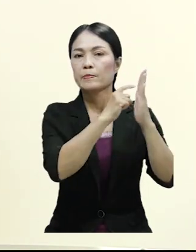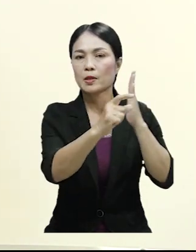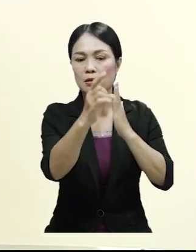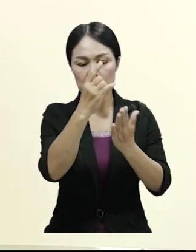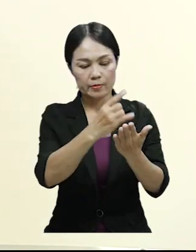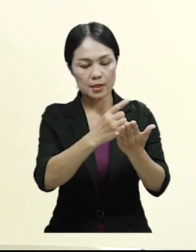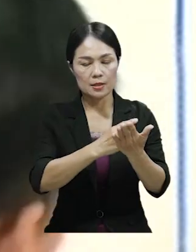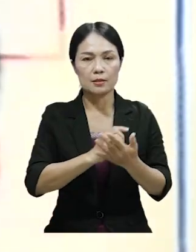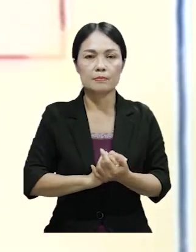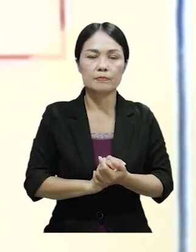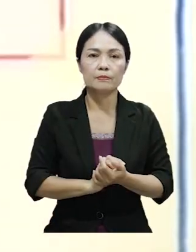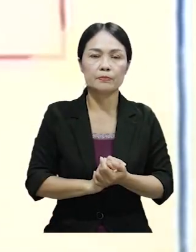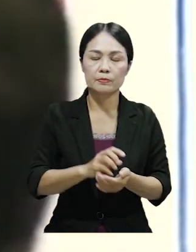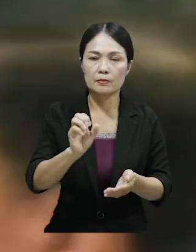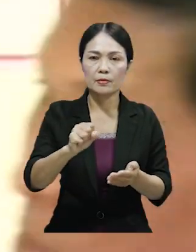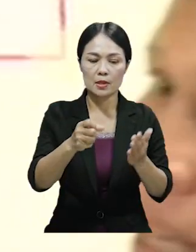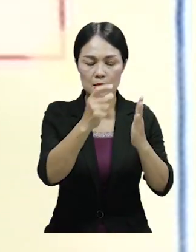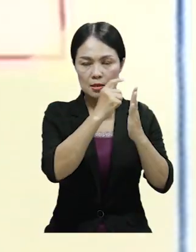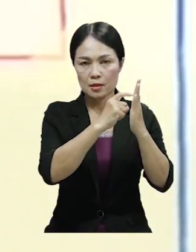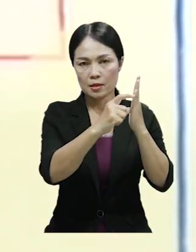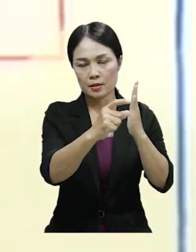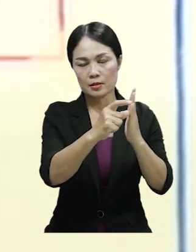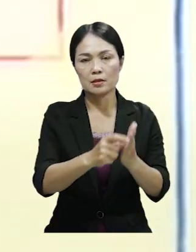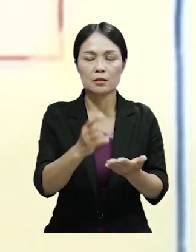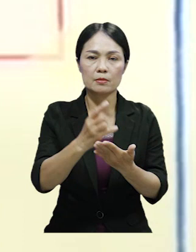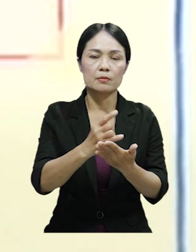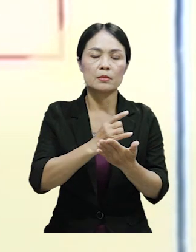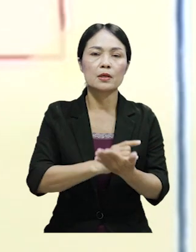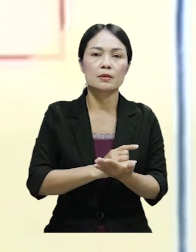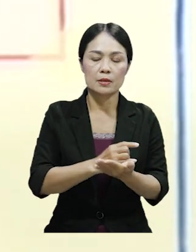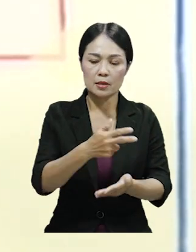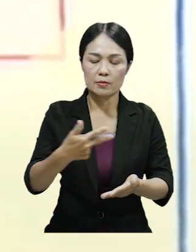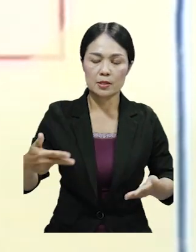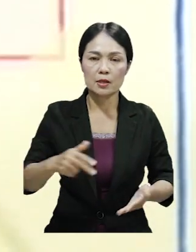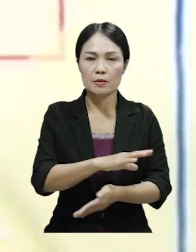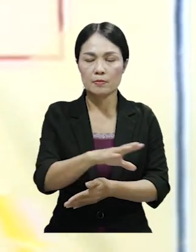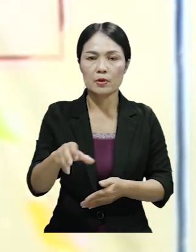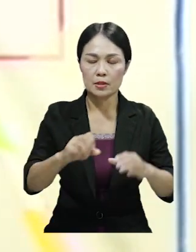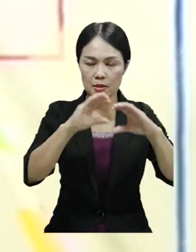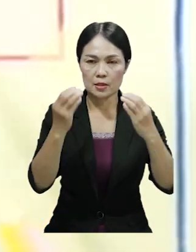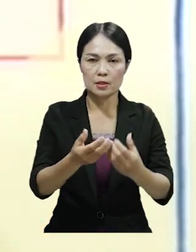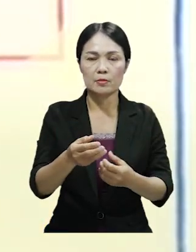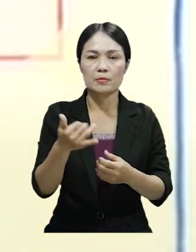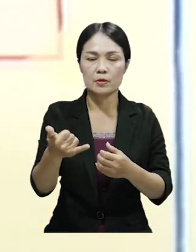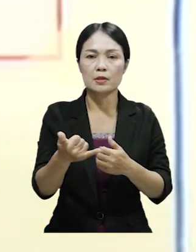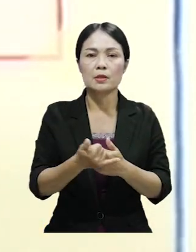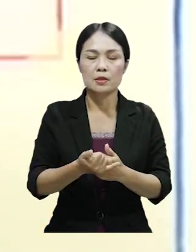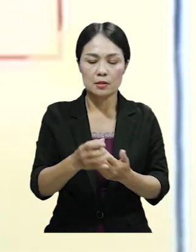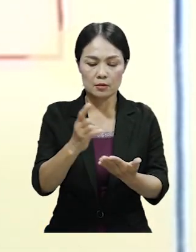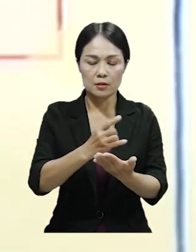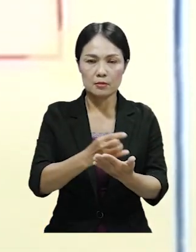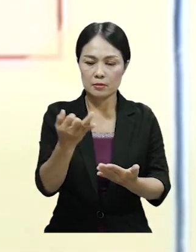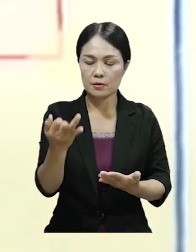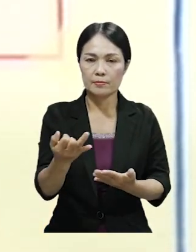ងមេរៀនបាទចំណងជើងមេរៀនភាសាខ្មែររបស់យើងថ្ងៃនេះភាសាខ្មែរថ្នាក់ទី6មេរៀន